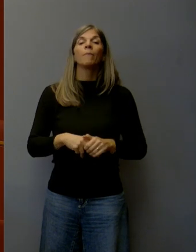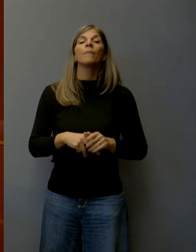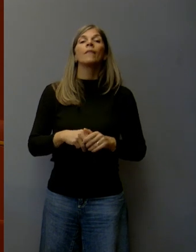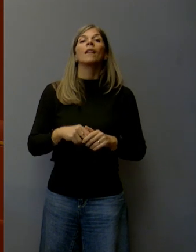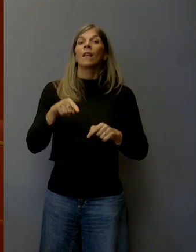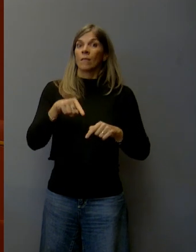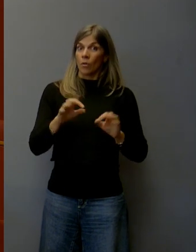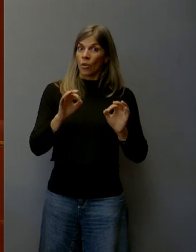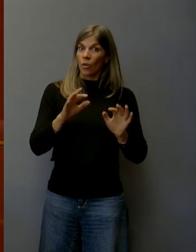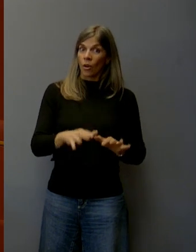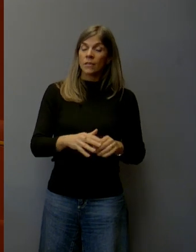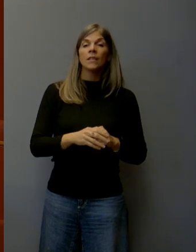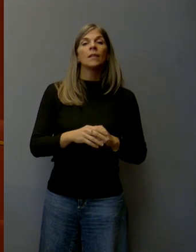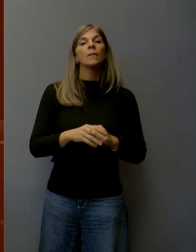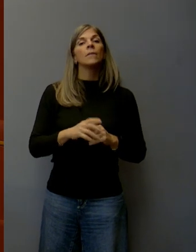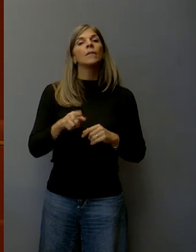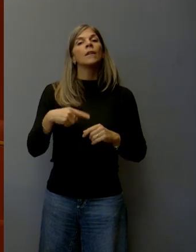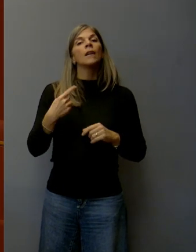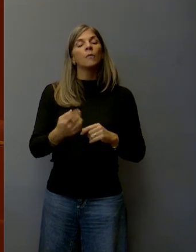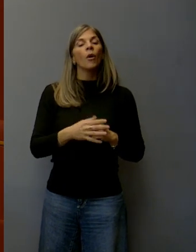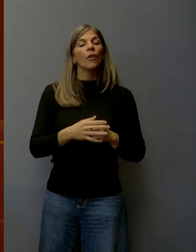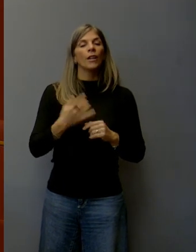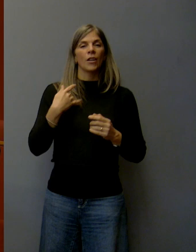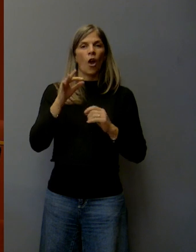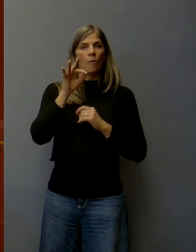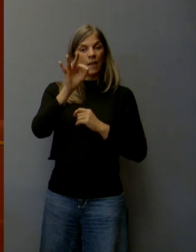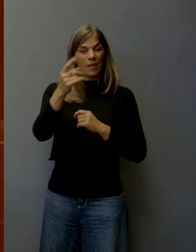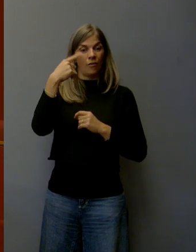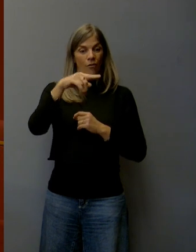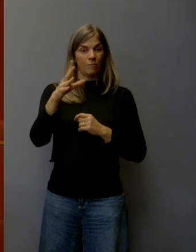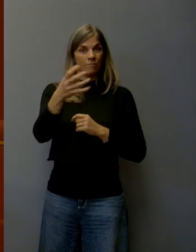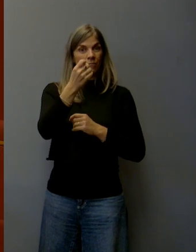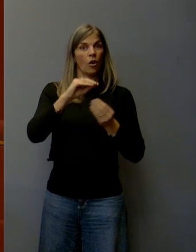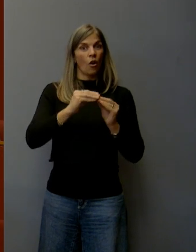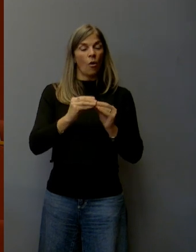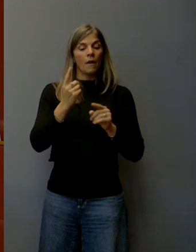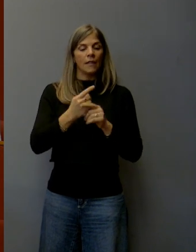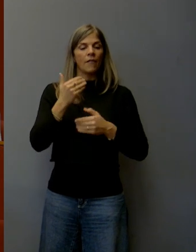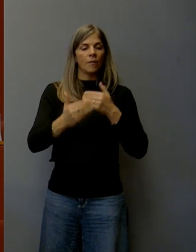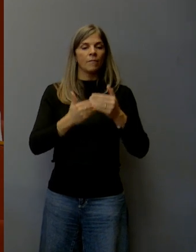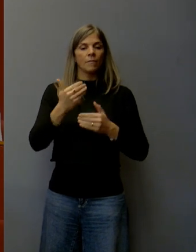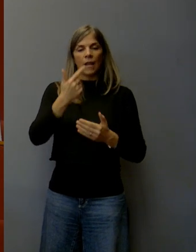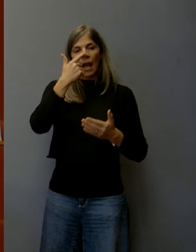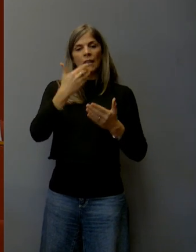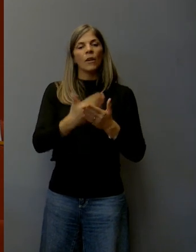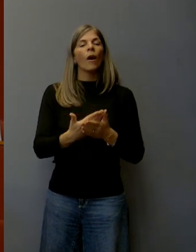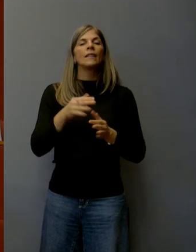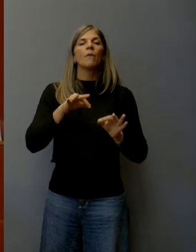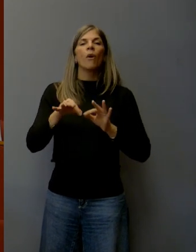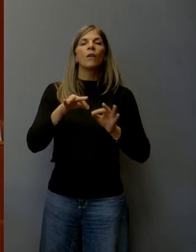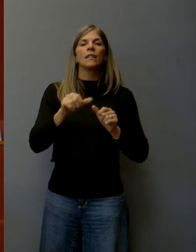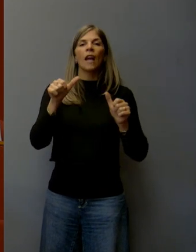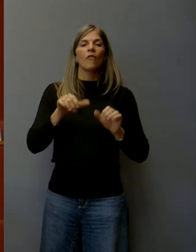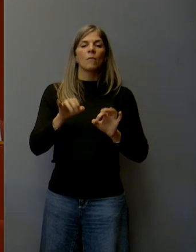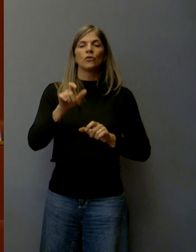è considerato che al fine di raggiungere tale obiettivo è necessario procedere con adeguate politiche di formazione del personale che consentano